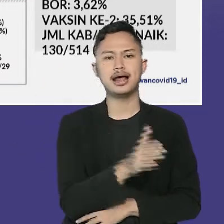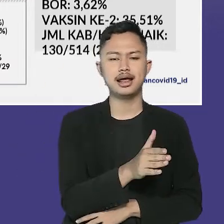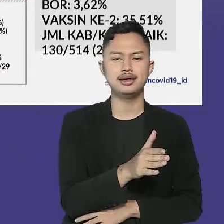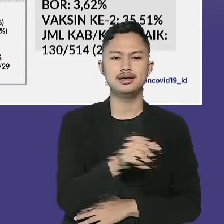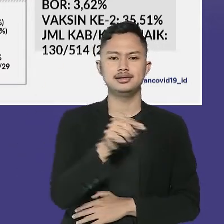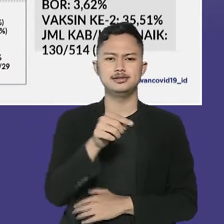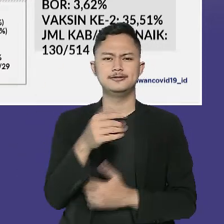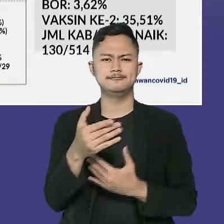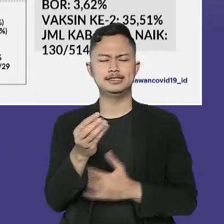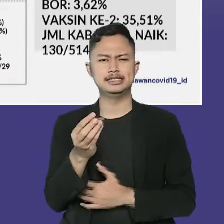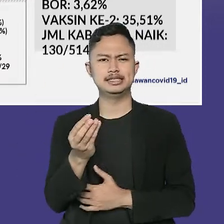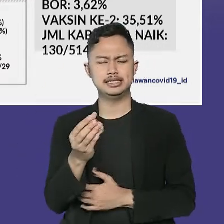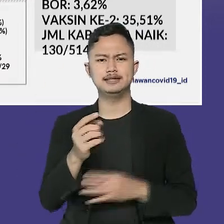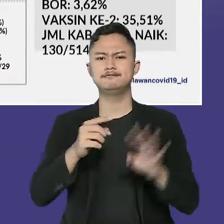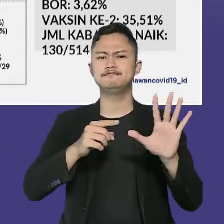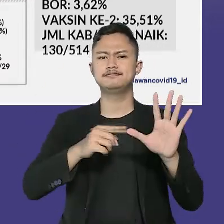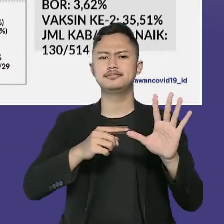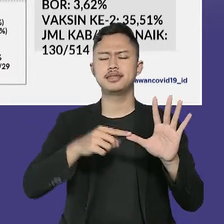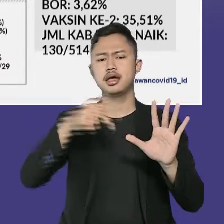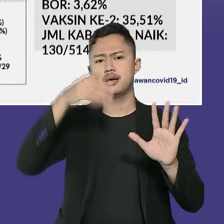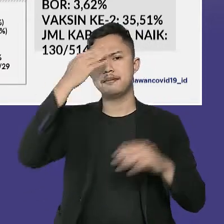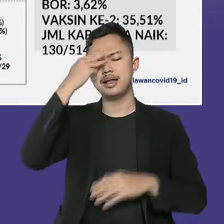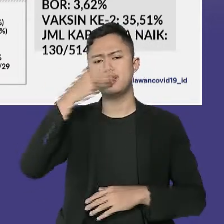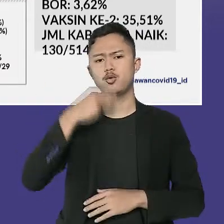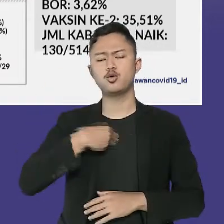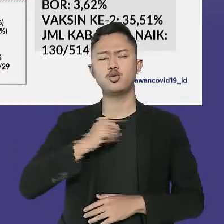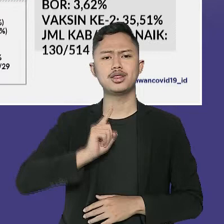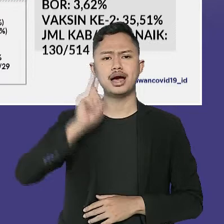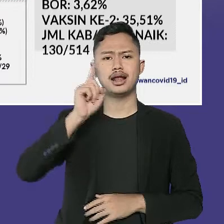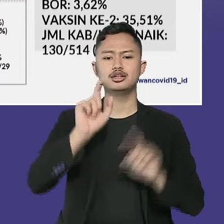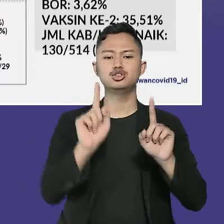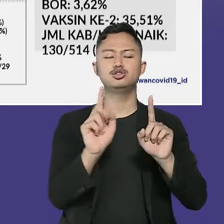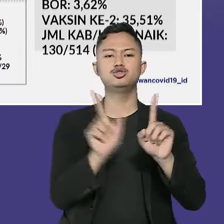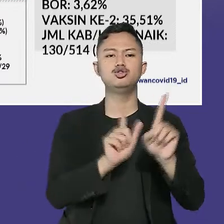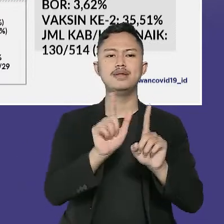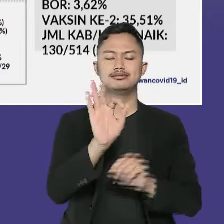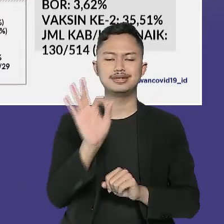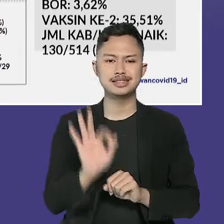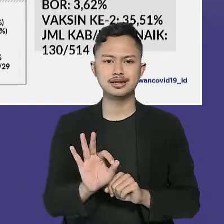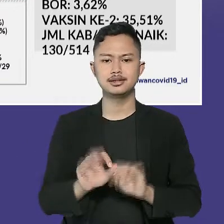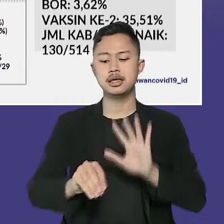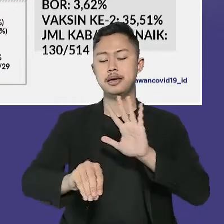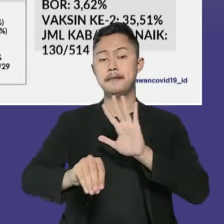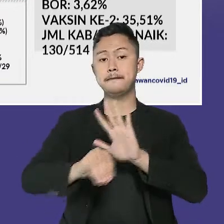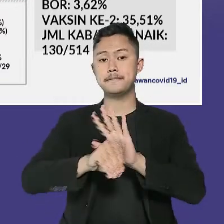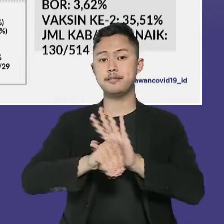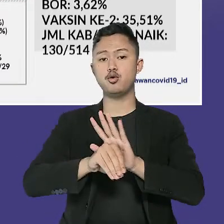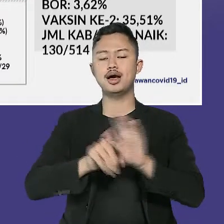20,31%, Maluku Utara 17,5%, dan Papua